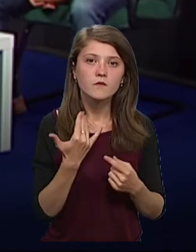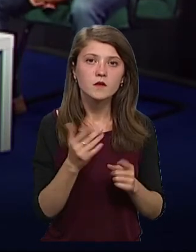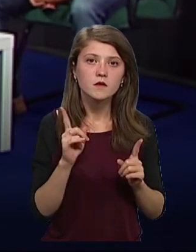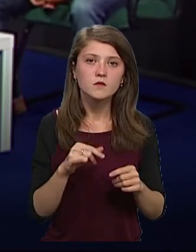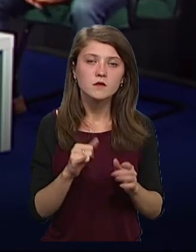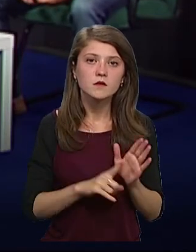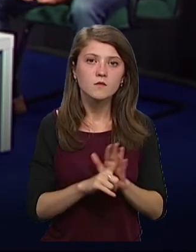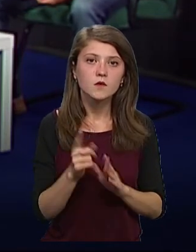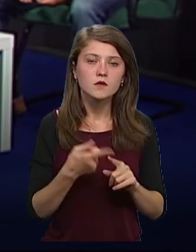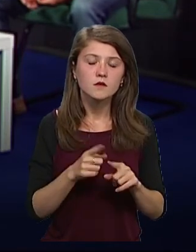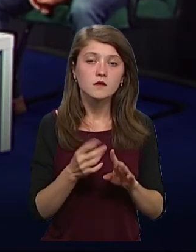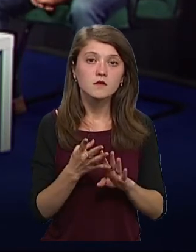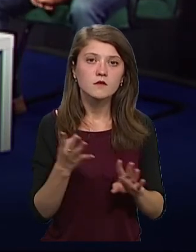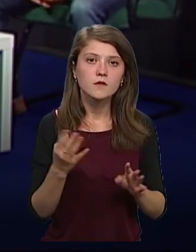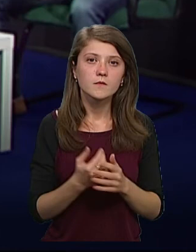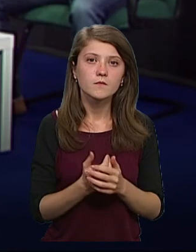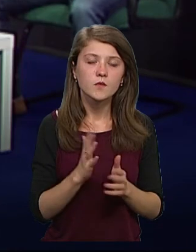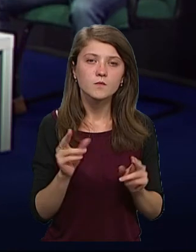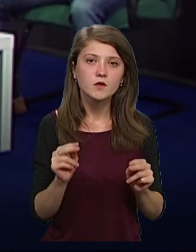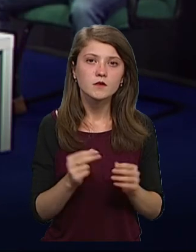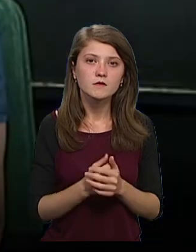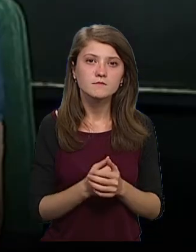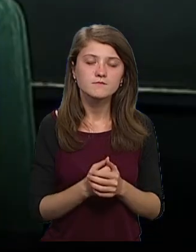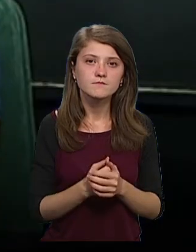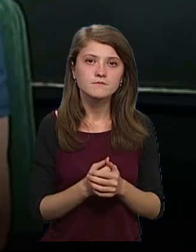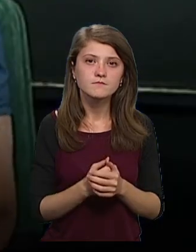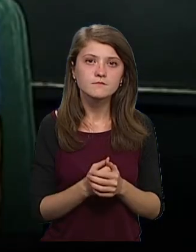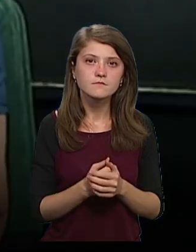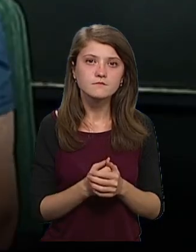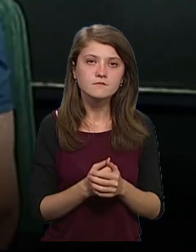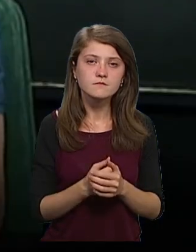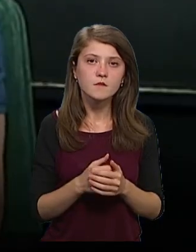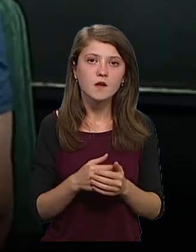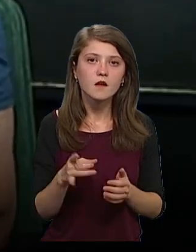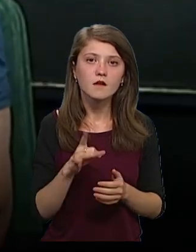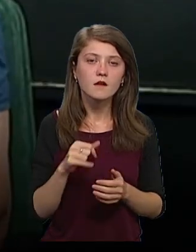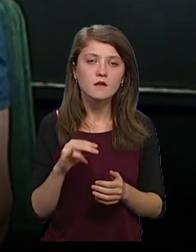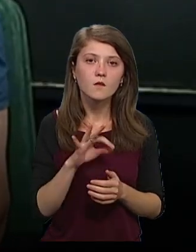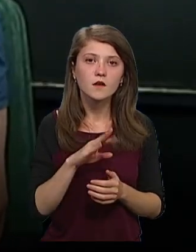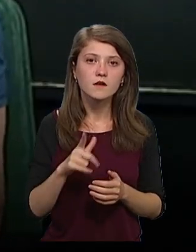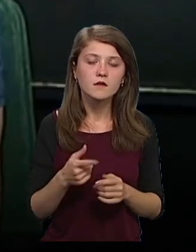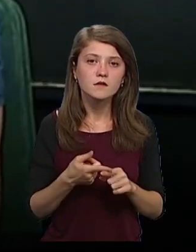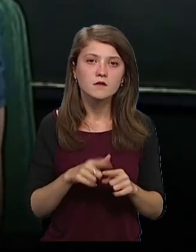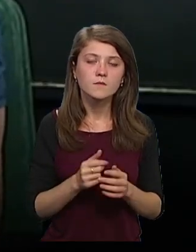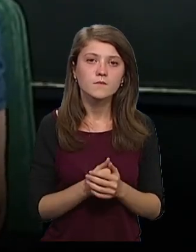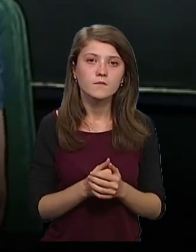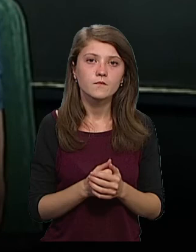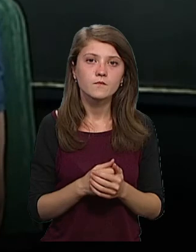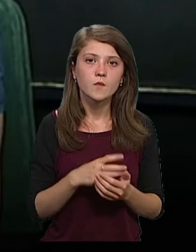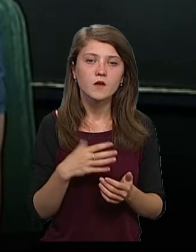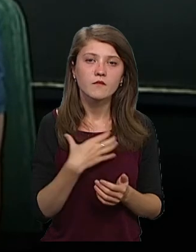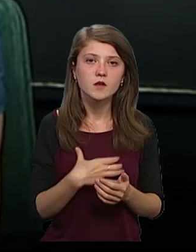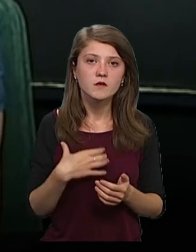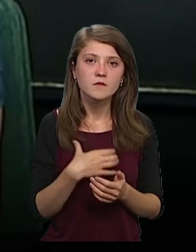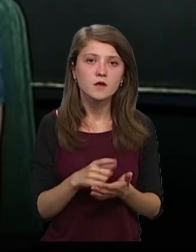ж і запускають ці позачергові вибори. Давайте будемо чесні. Реальна наявність РДА, районних рад і ОТГ, ну, це фактично